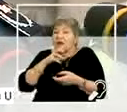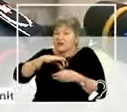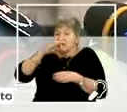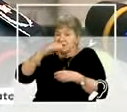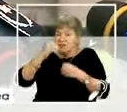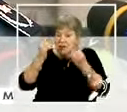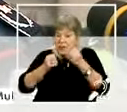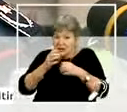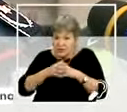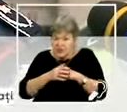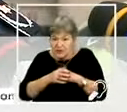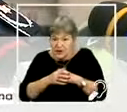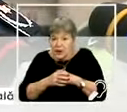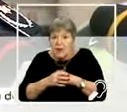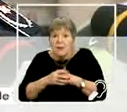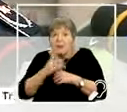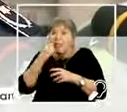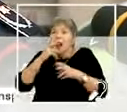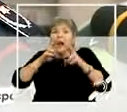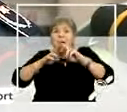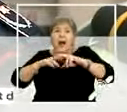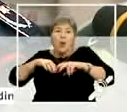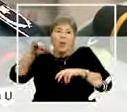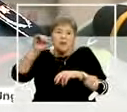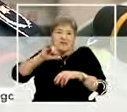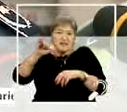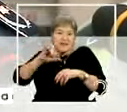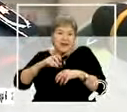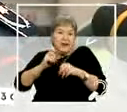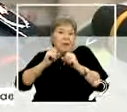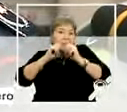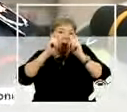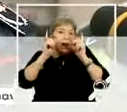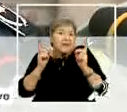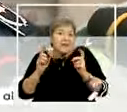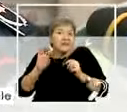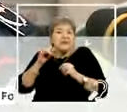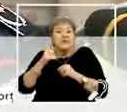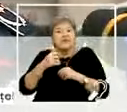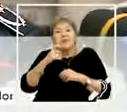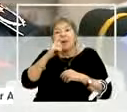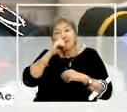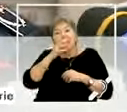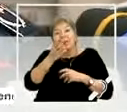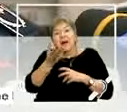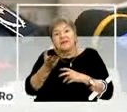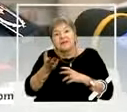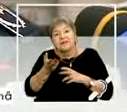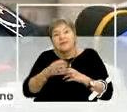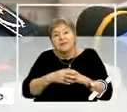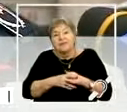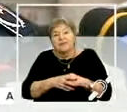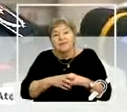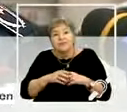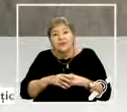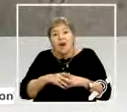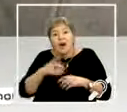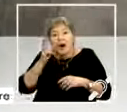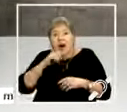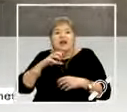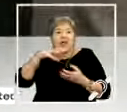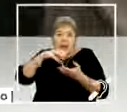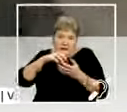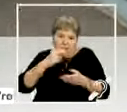autoturismul, lângă o stație PECO, a fost depistat și imobilizat conducătorul auto de către un alt